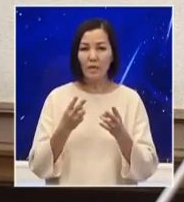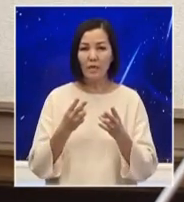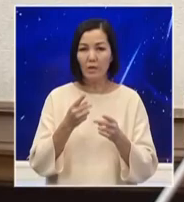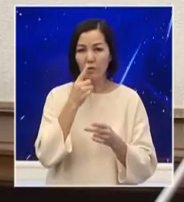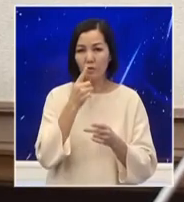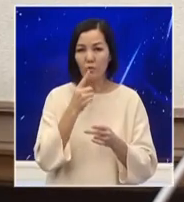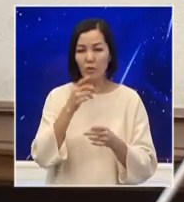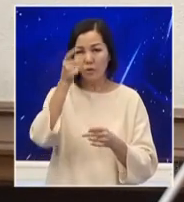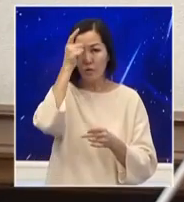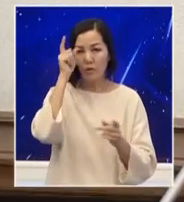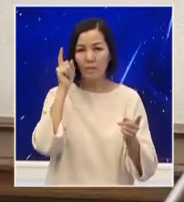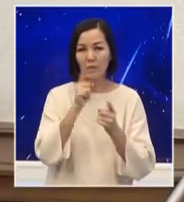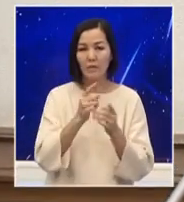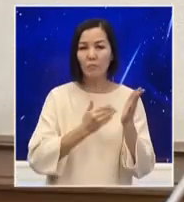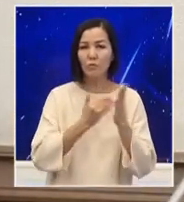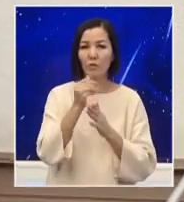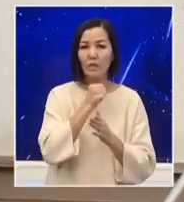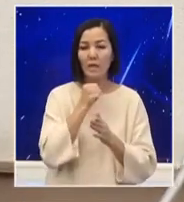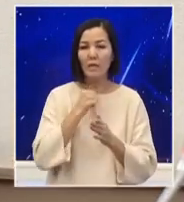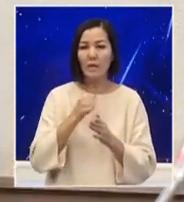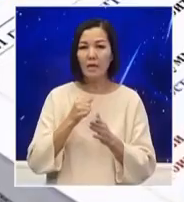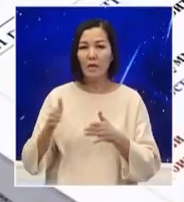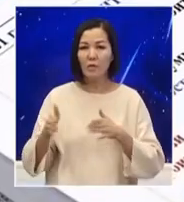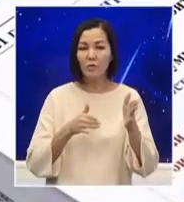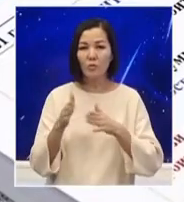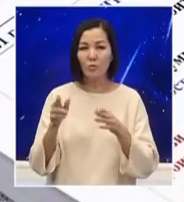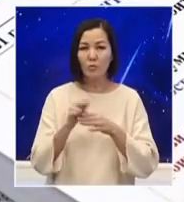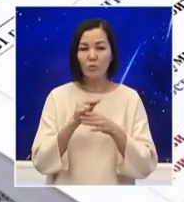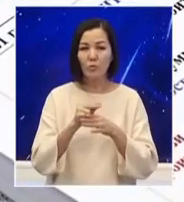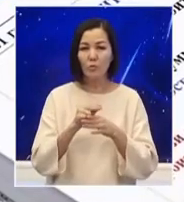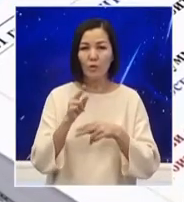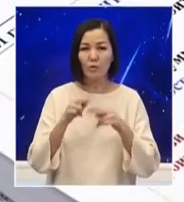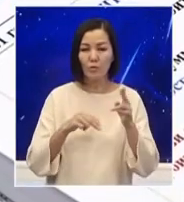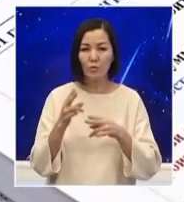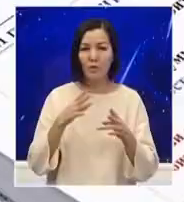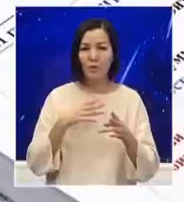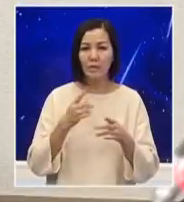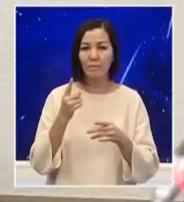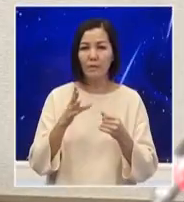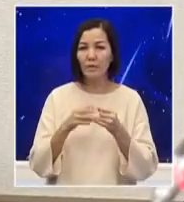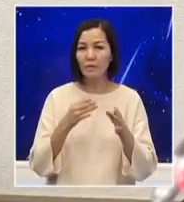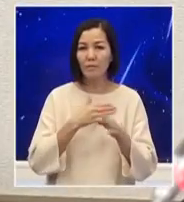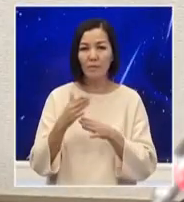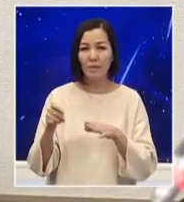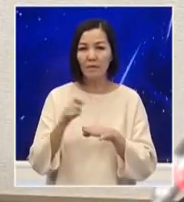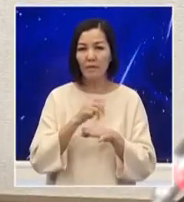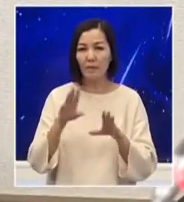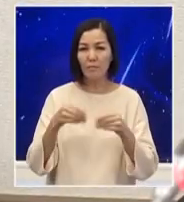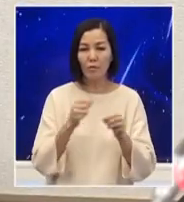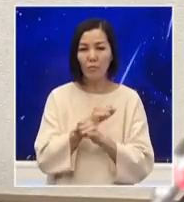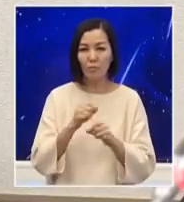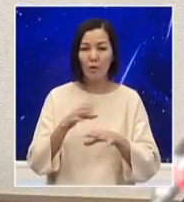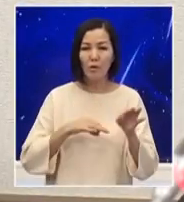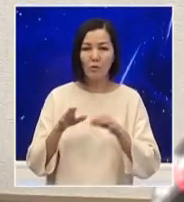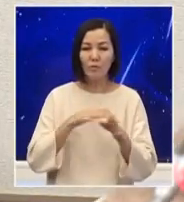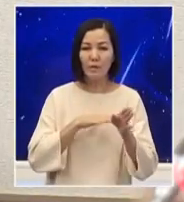Жорда түріктермен кездесіп, жоғары талғар трассасы жайлы сөйлестік. Ешкімге бір шаршы метр жер бермеңдер. Егер келешекте осы жоба